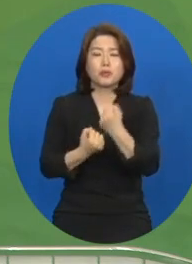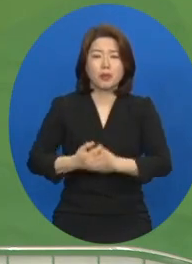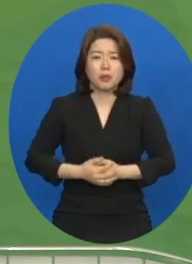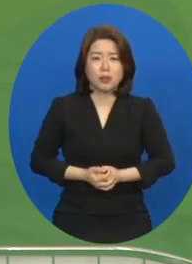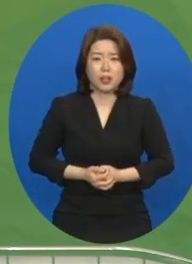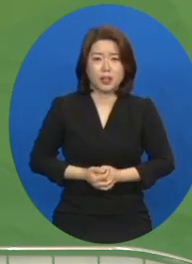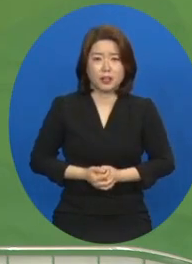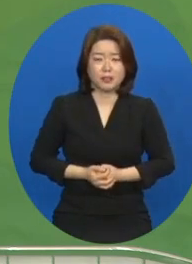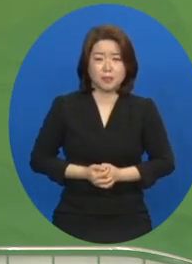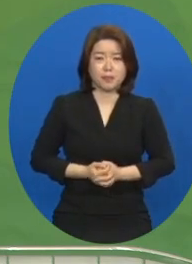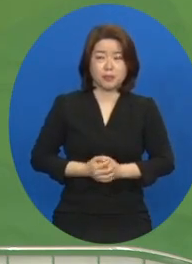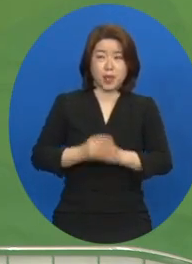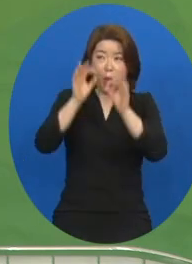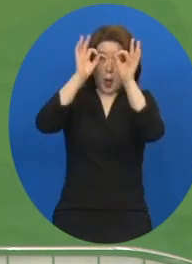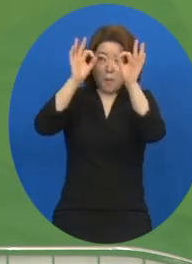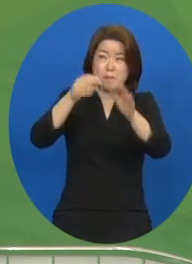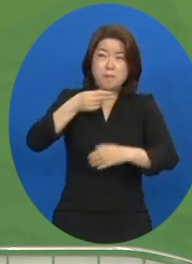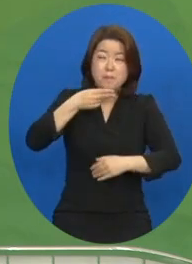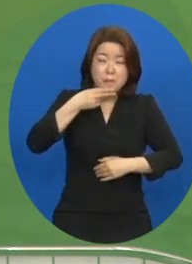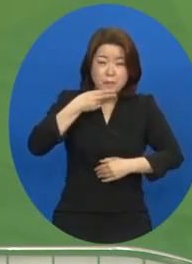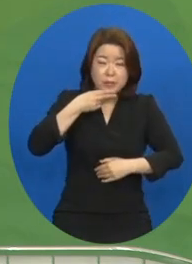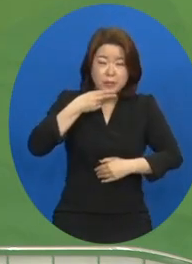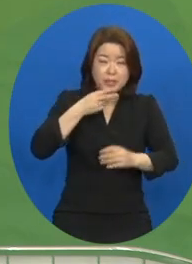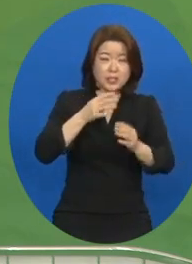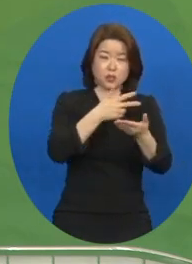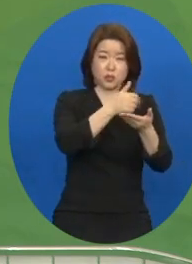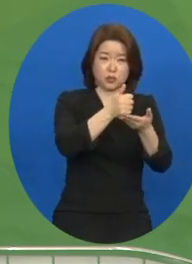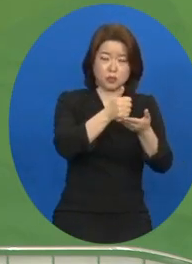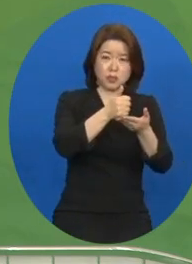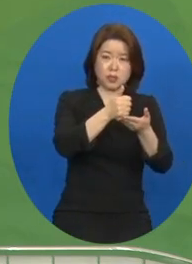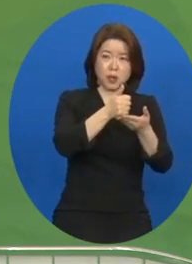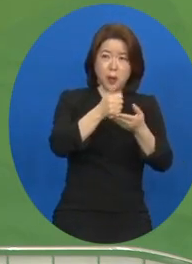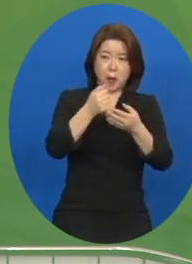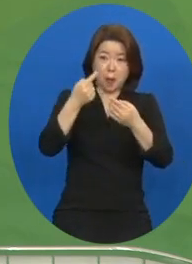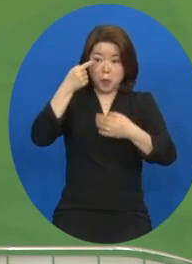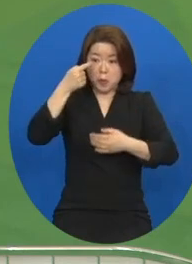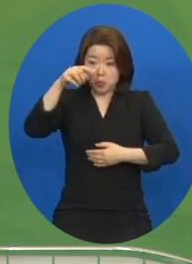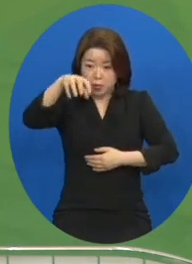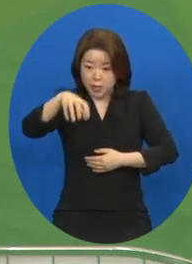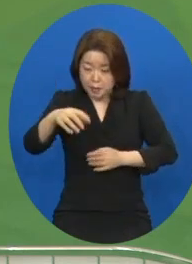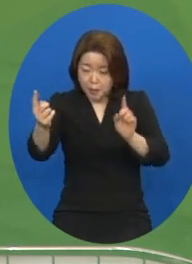그러면 보이지 않는 주님을 보는 분처럼 바라볼 수 있어야 하는 겁니다.